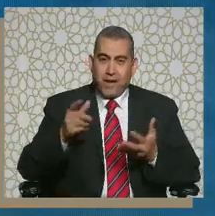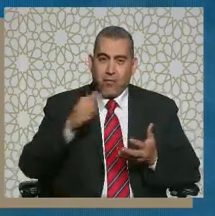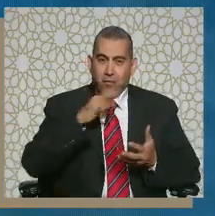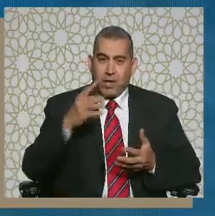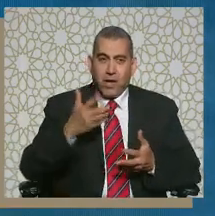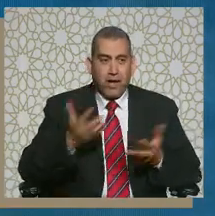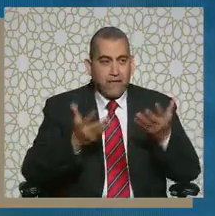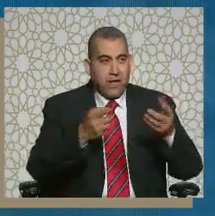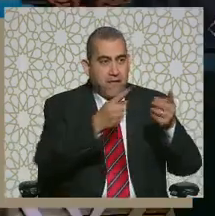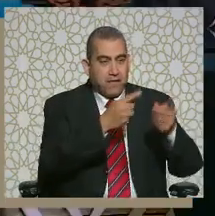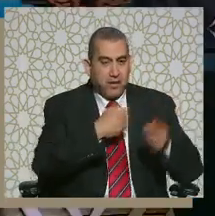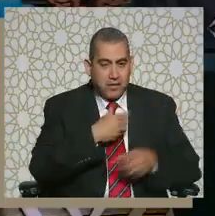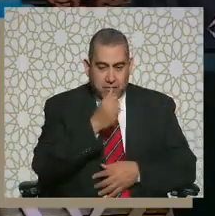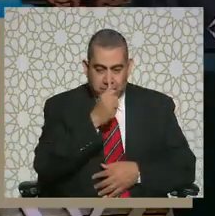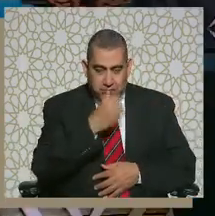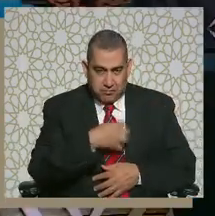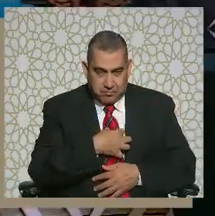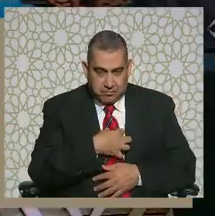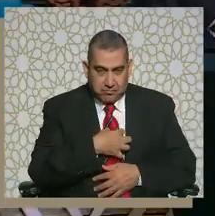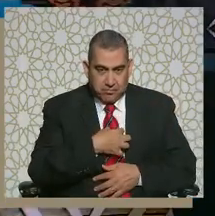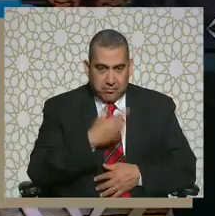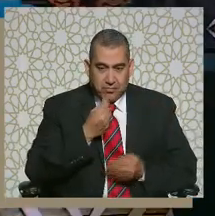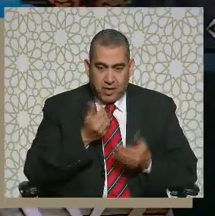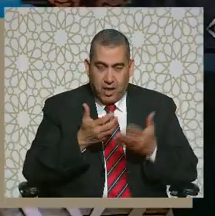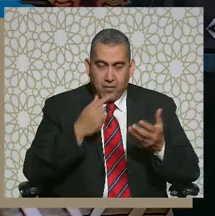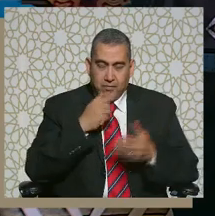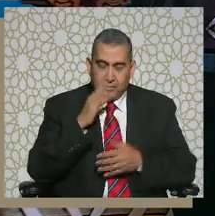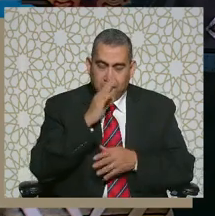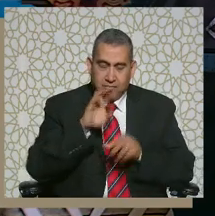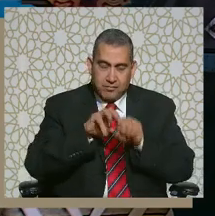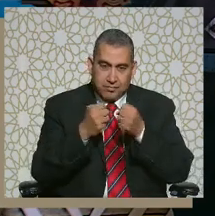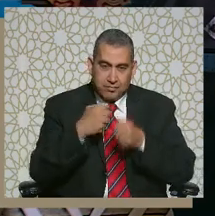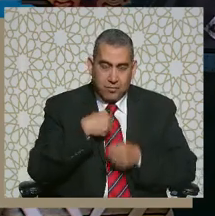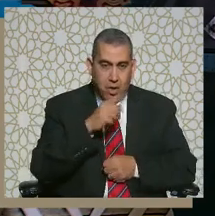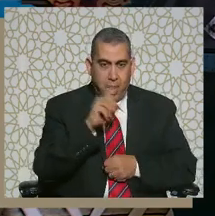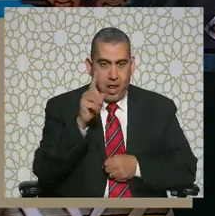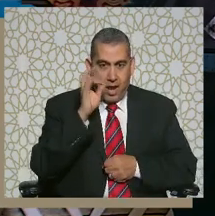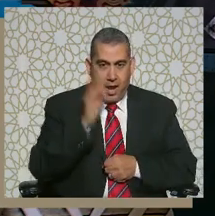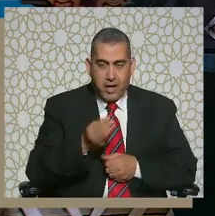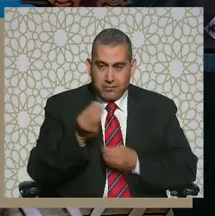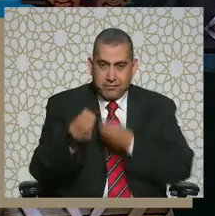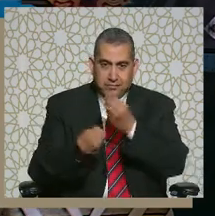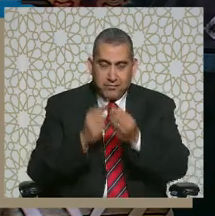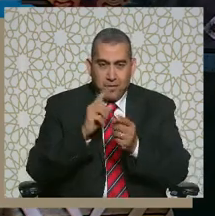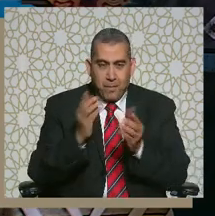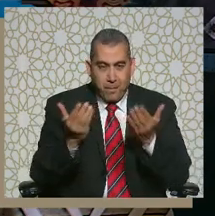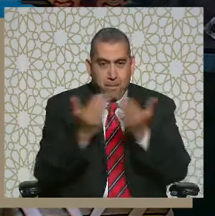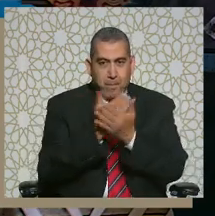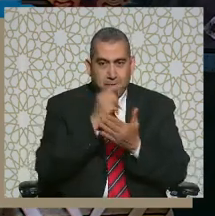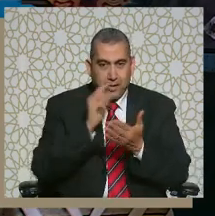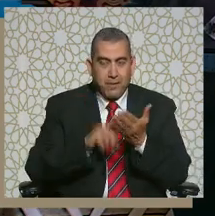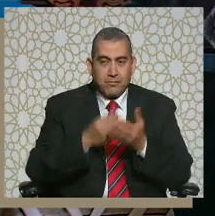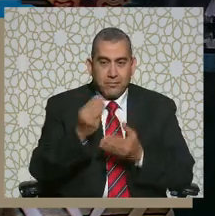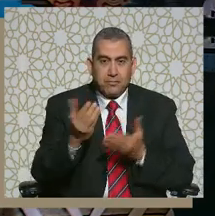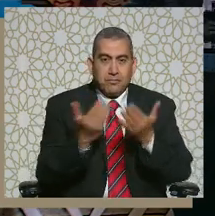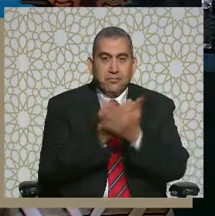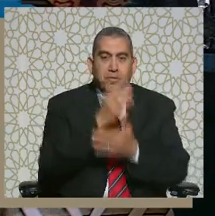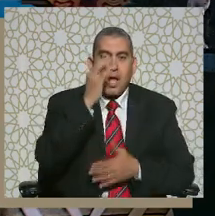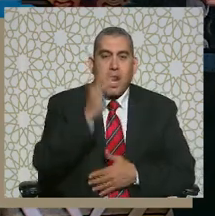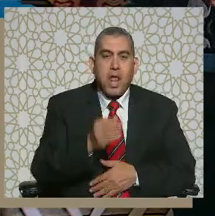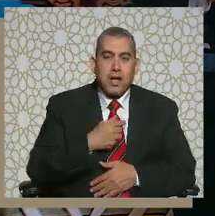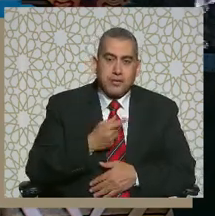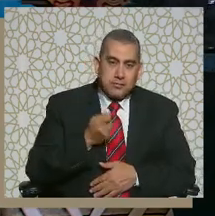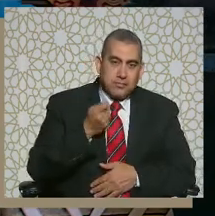كلها بتفرح وبتعيد ودو خاطرهم مكسور لكن نعمل ايه بالعكس احنا محتاجين ان احنا نعمل ايه ان